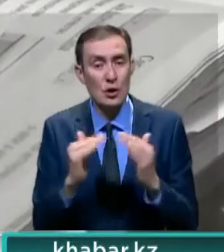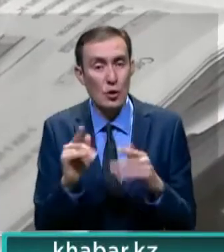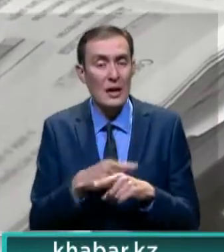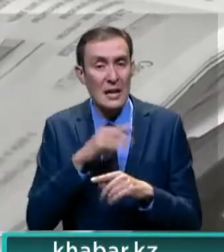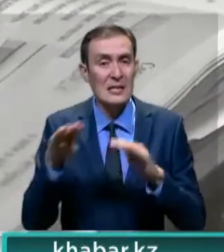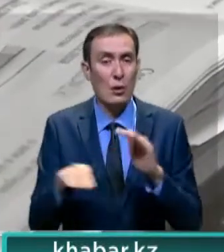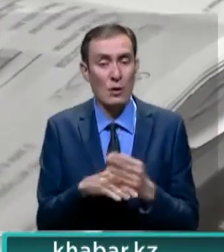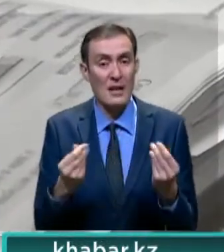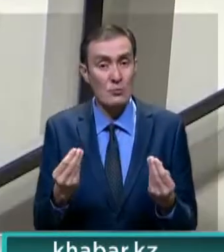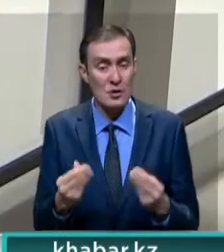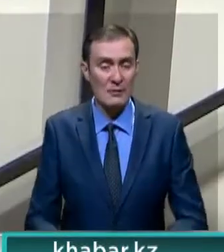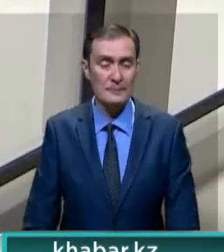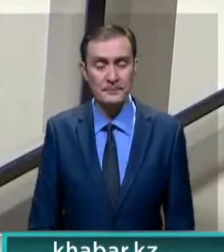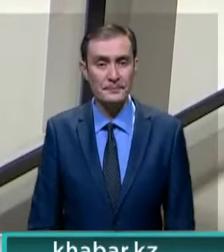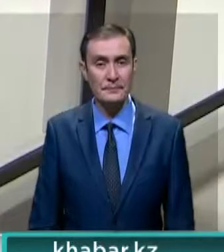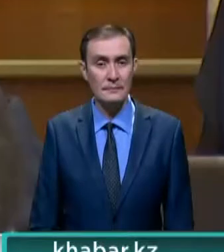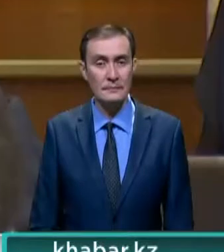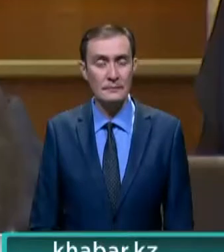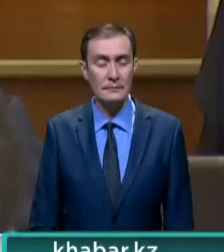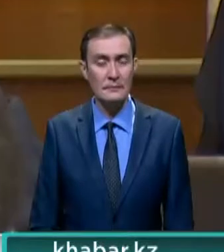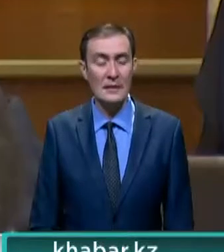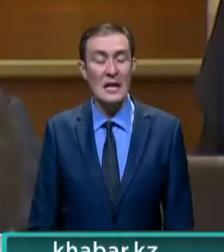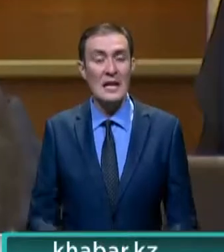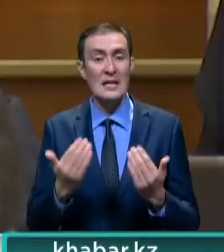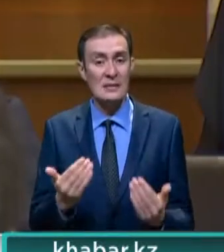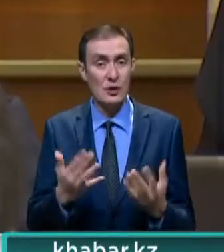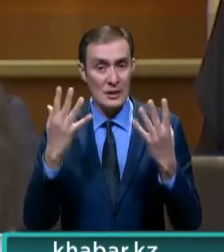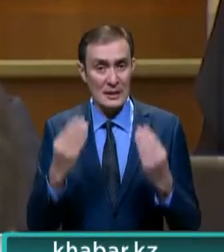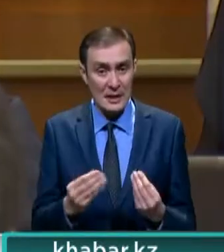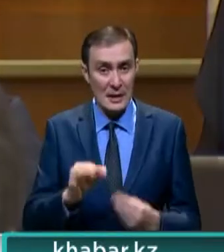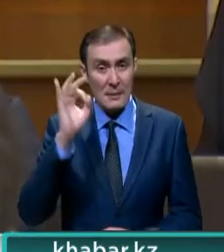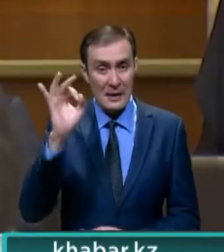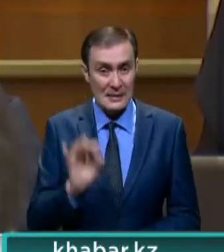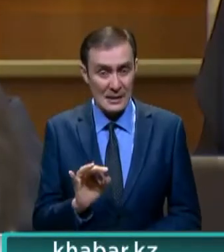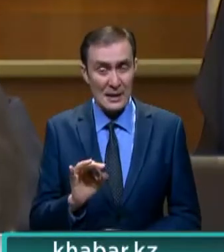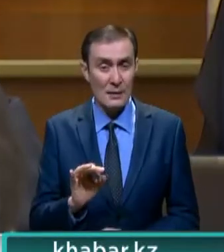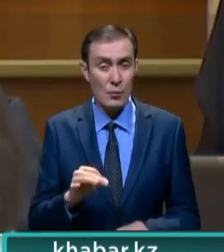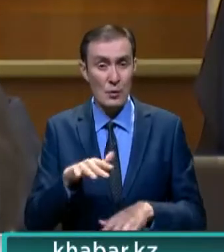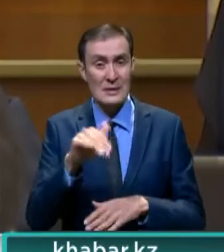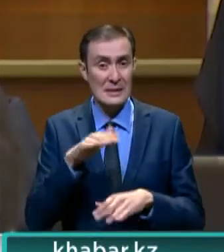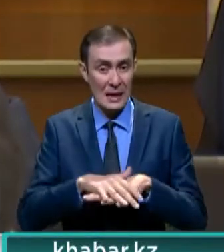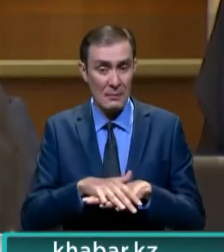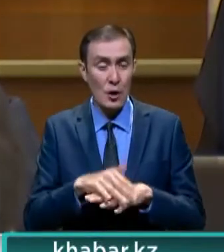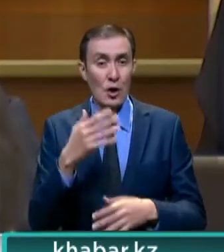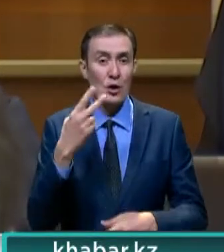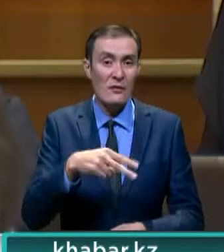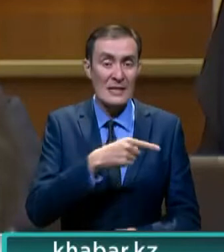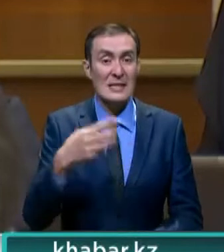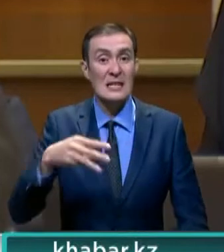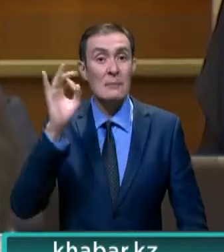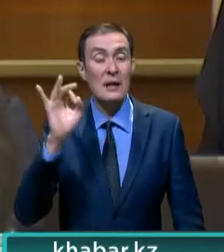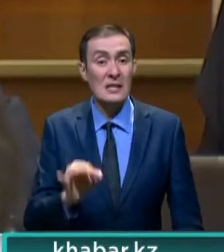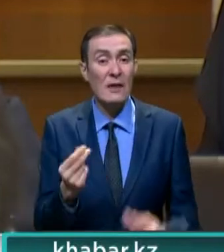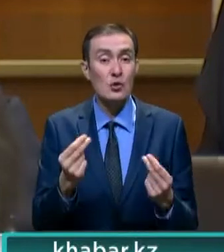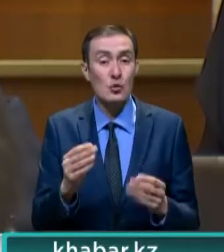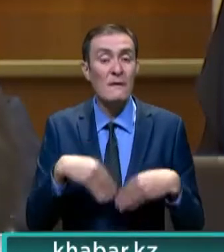залоговое имущество но сегодня ставки инфа по таким займам составляет 20-30 процентов от